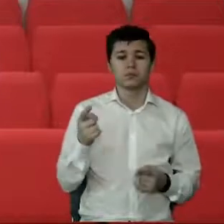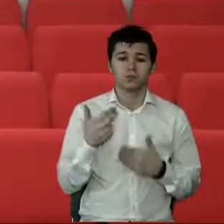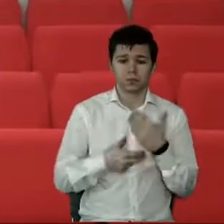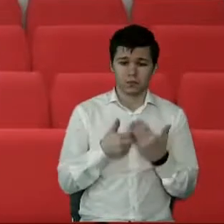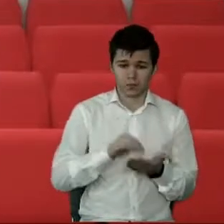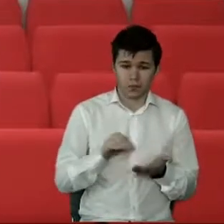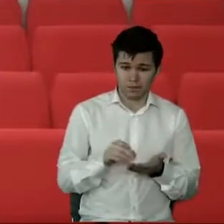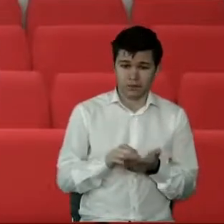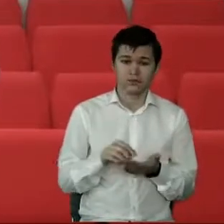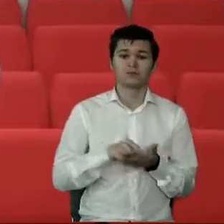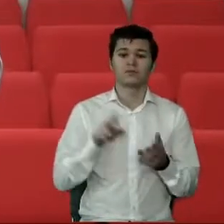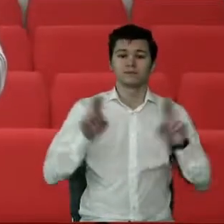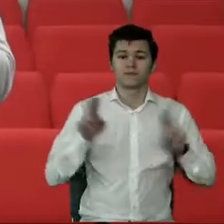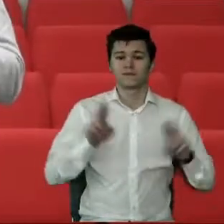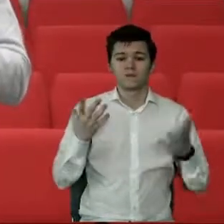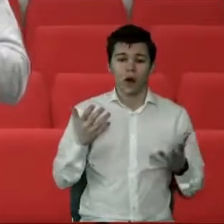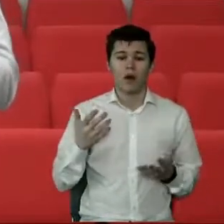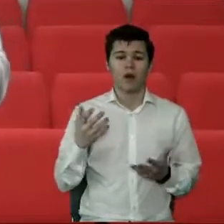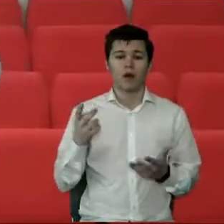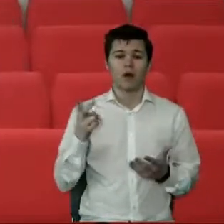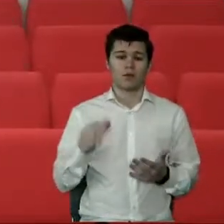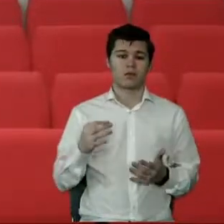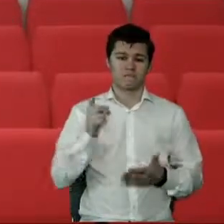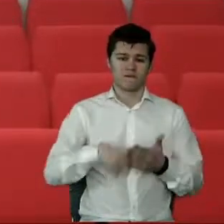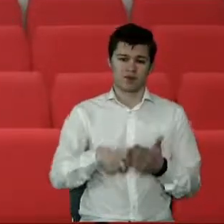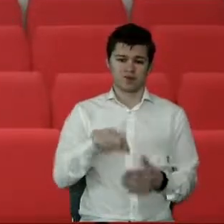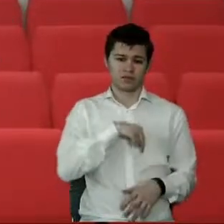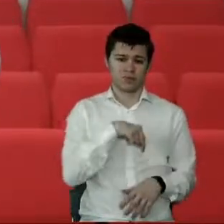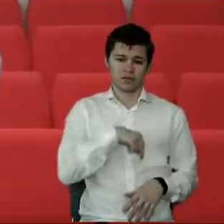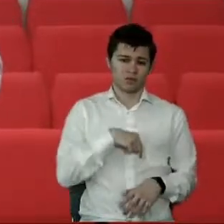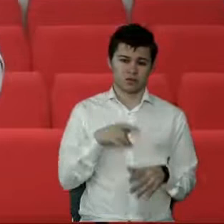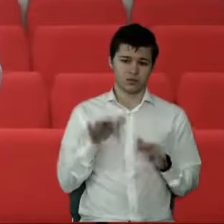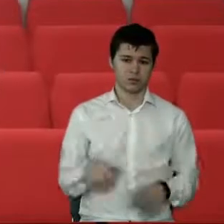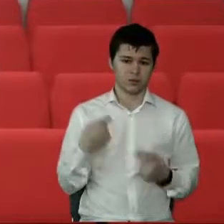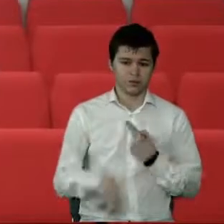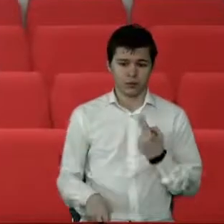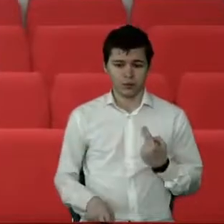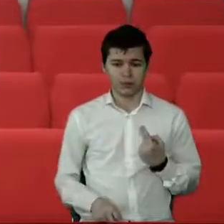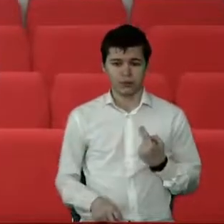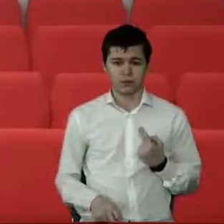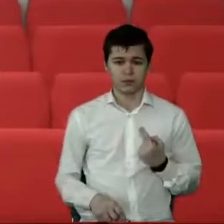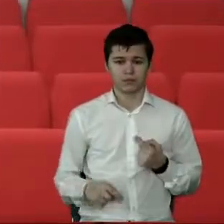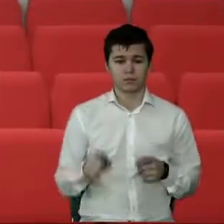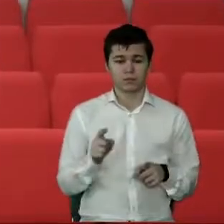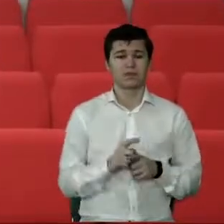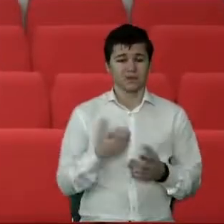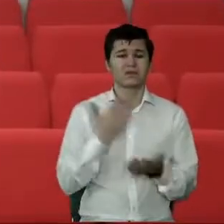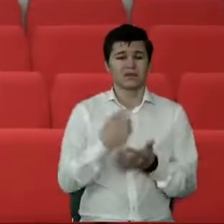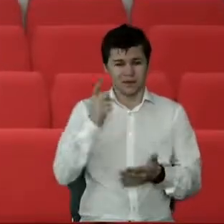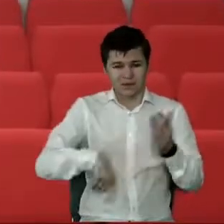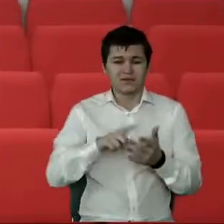совершенно другое. Но в то же самое время этот человек признавал, что да, есть христиане, которые действительно таковы, но их очень